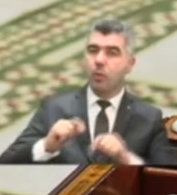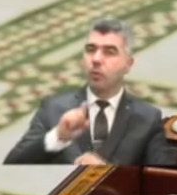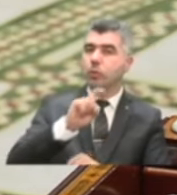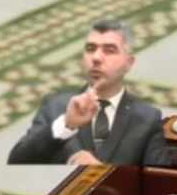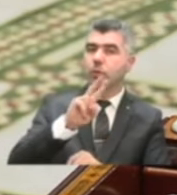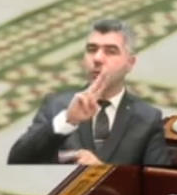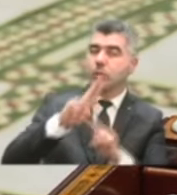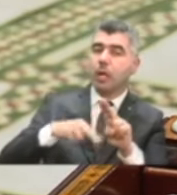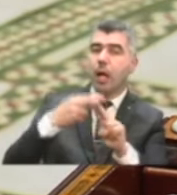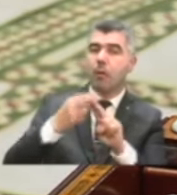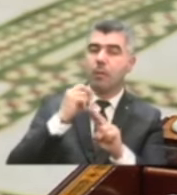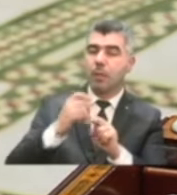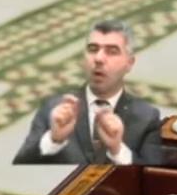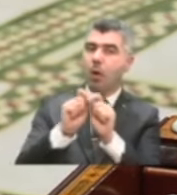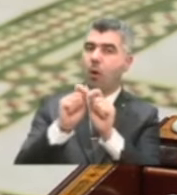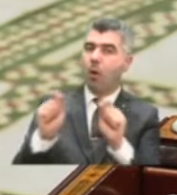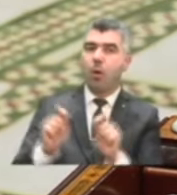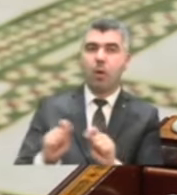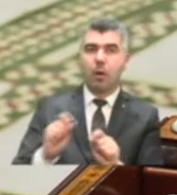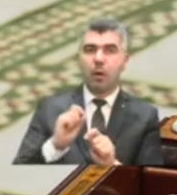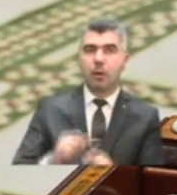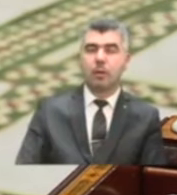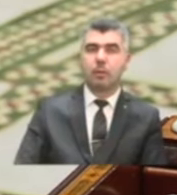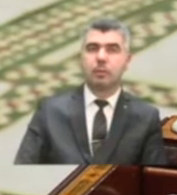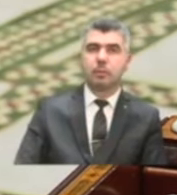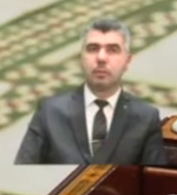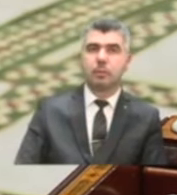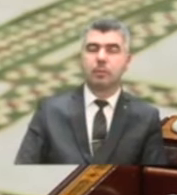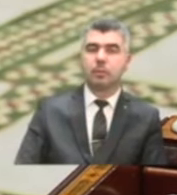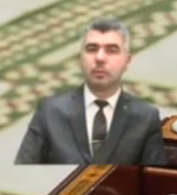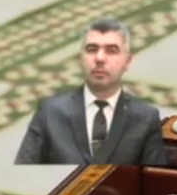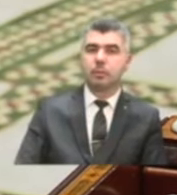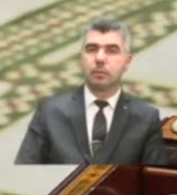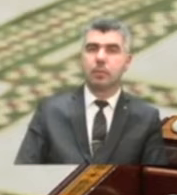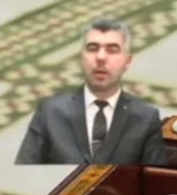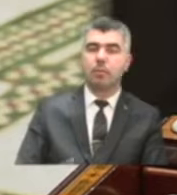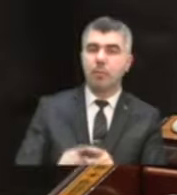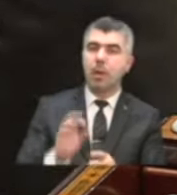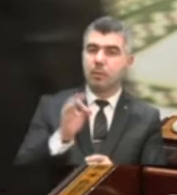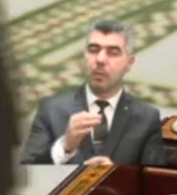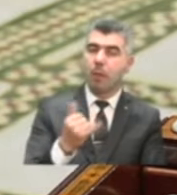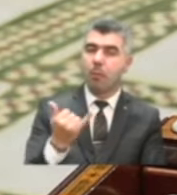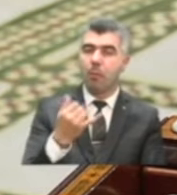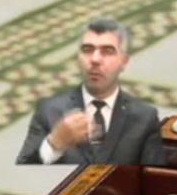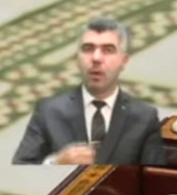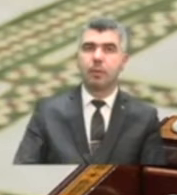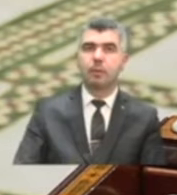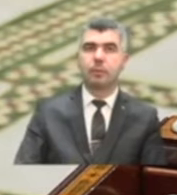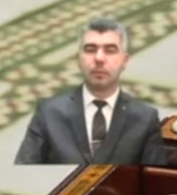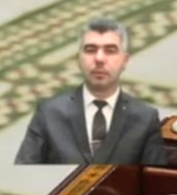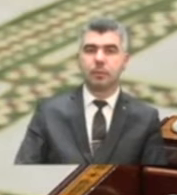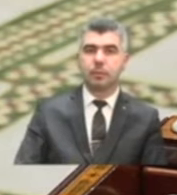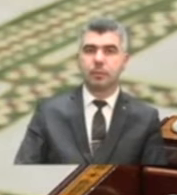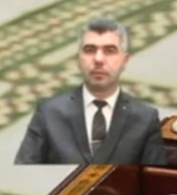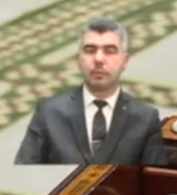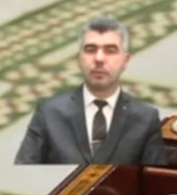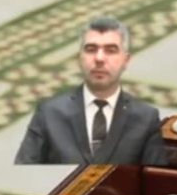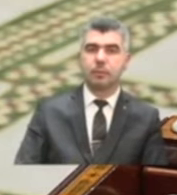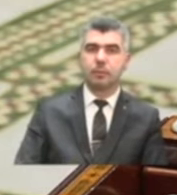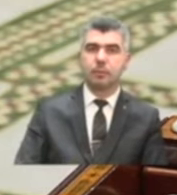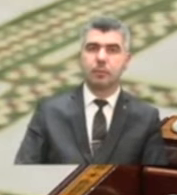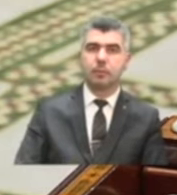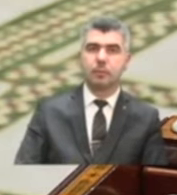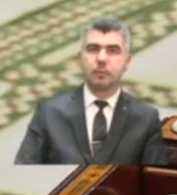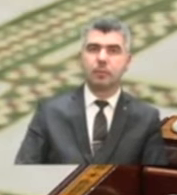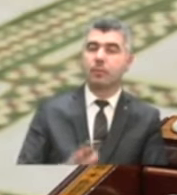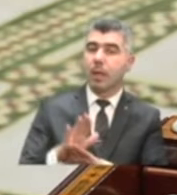ديالي، ونكونوا مختلفين، هذا يعني بناء، الاختلاف بناء. اسمح لي يا لالا الله يخليك، لا